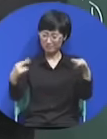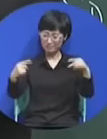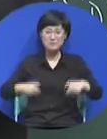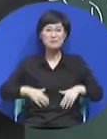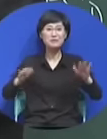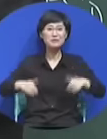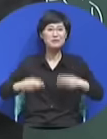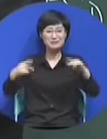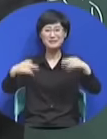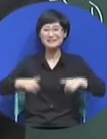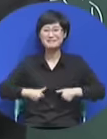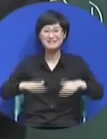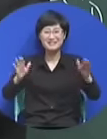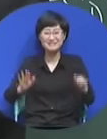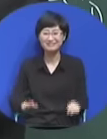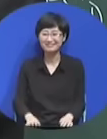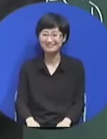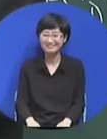숯 몰라?